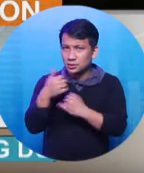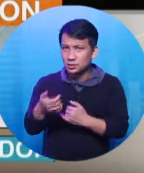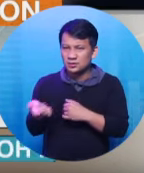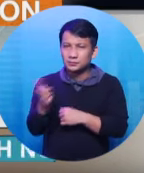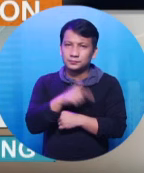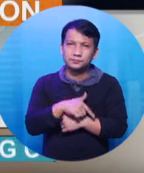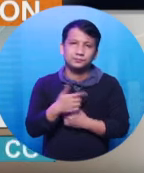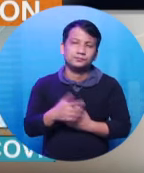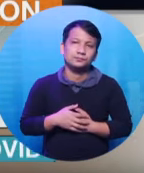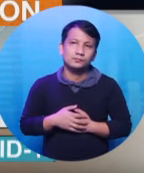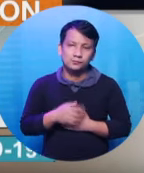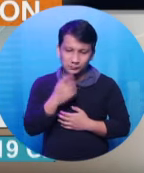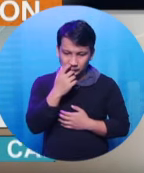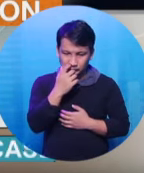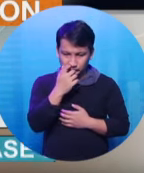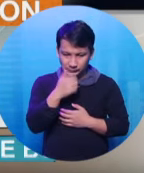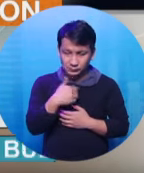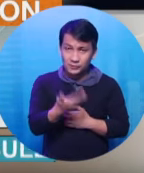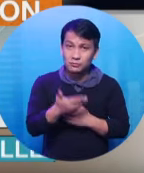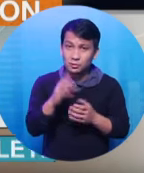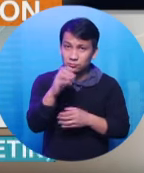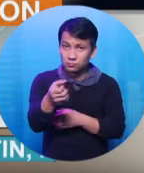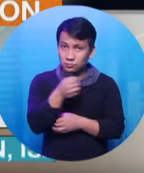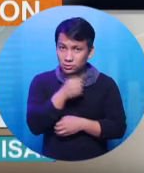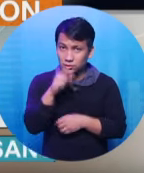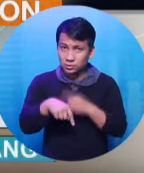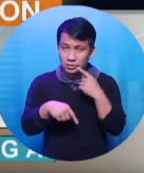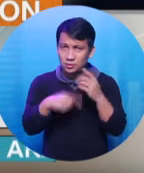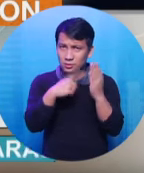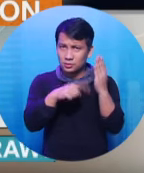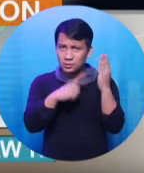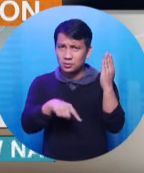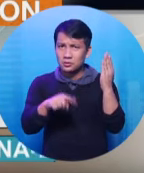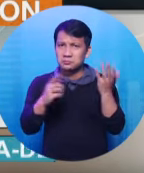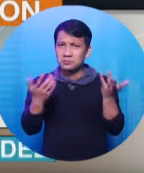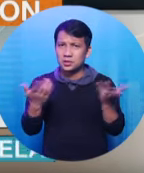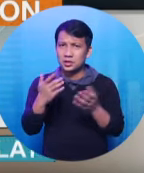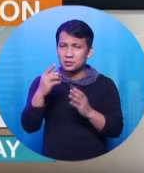itong Chinese na ito para makuha po natin yung complete details